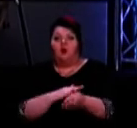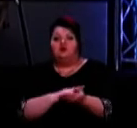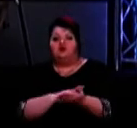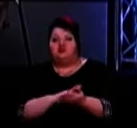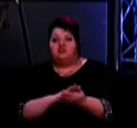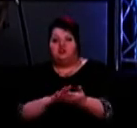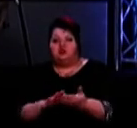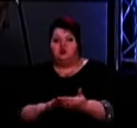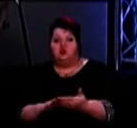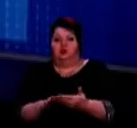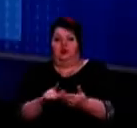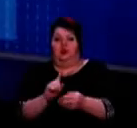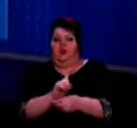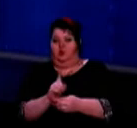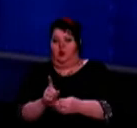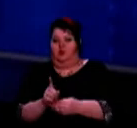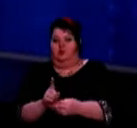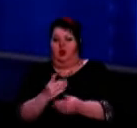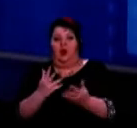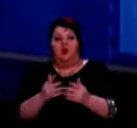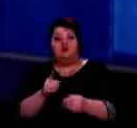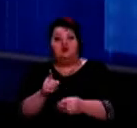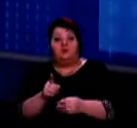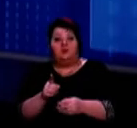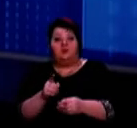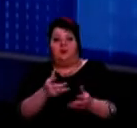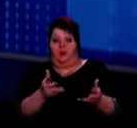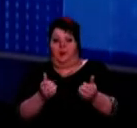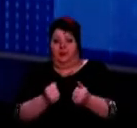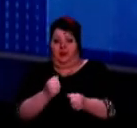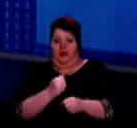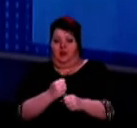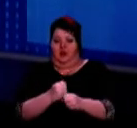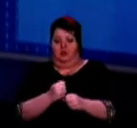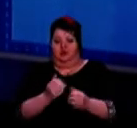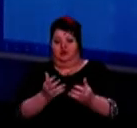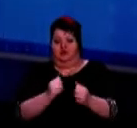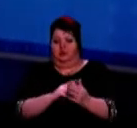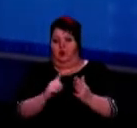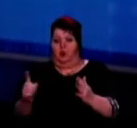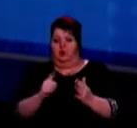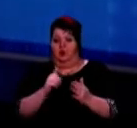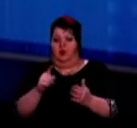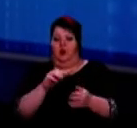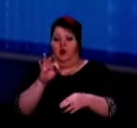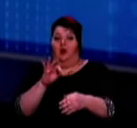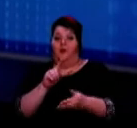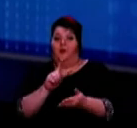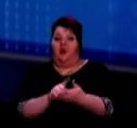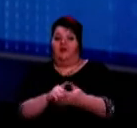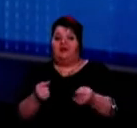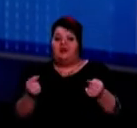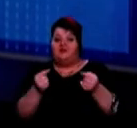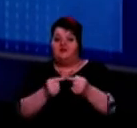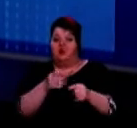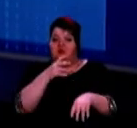санітарних і гігієнічних норм. Так само, якщо ви берете на роботу собі кур'єра, він повинен проходити вчасні медичні огляди